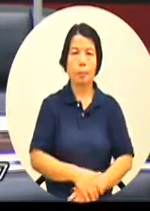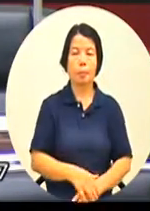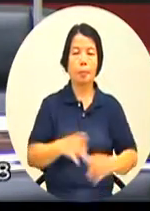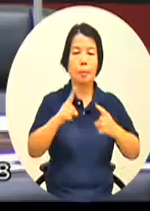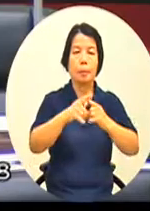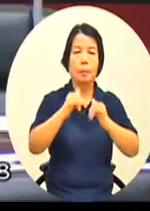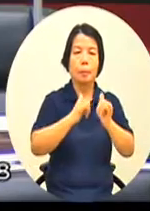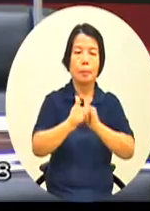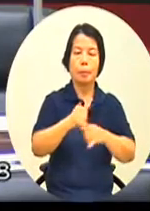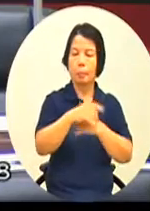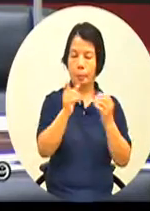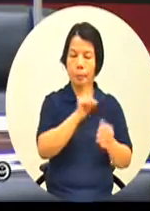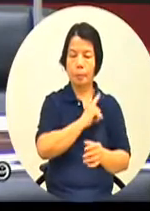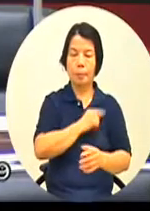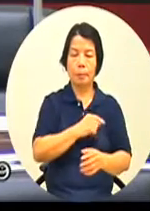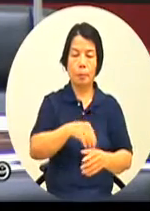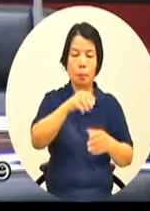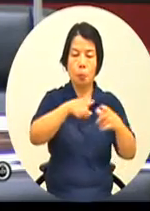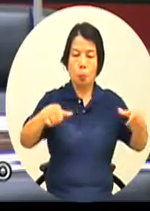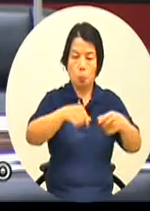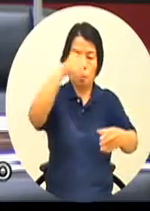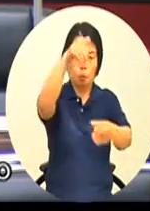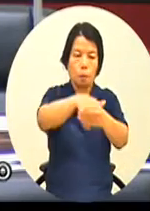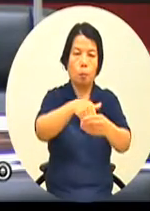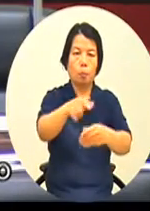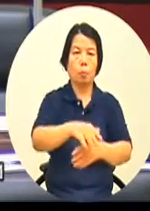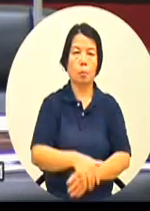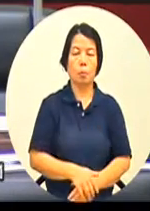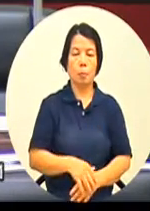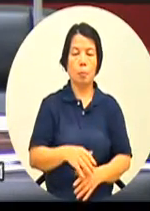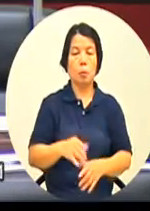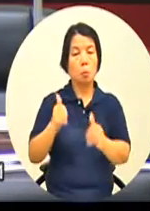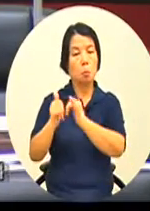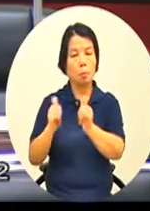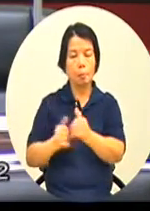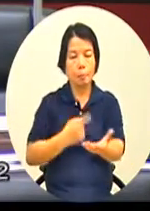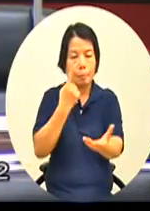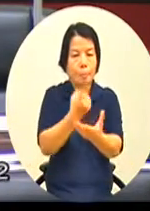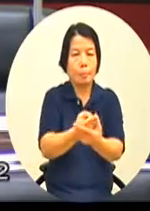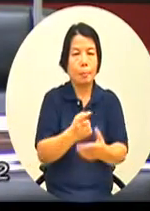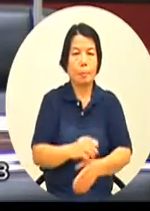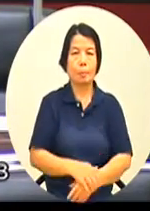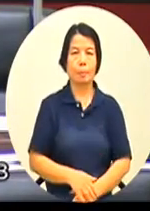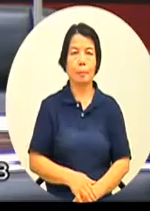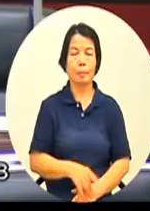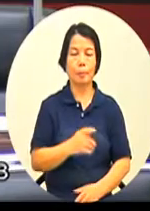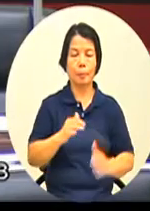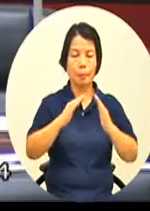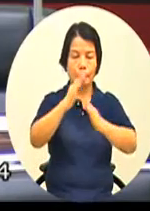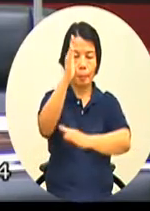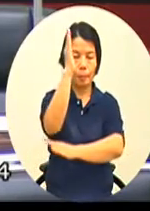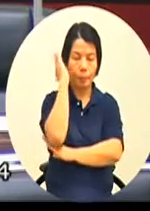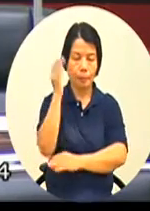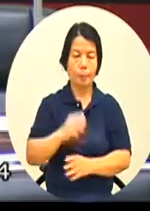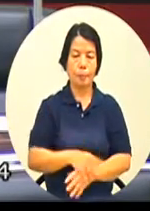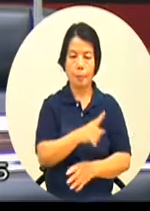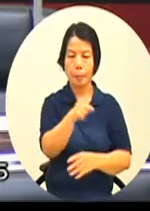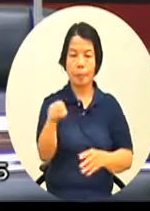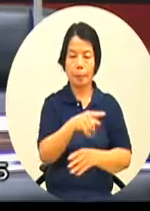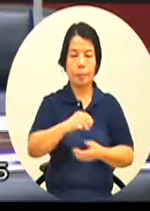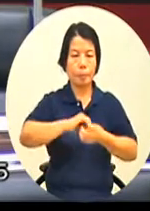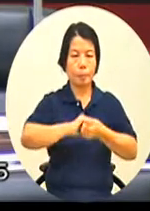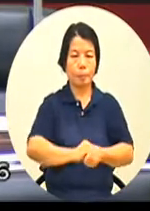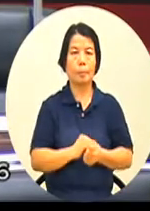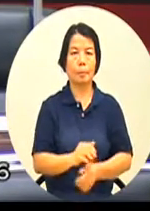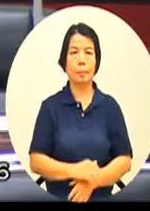可以直接投票，这样很好啊。比如说公民可以参与市政府的直接决策，